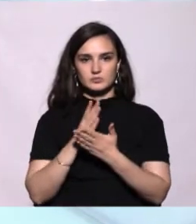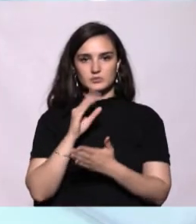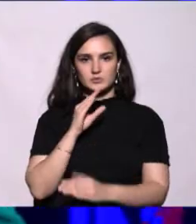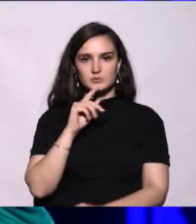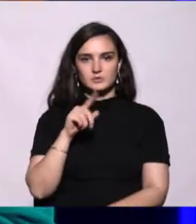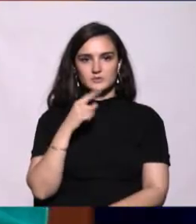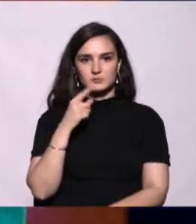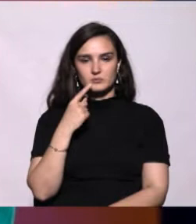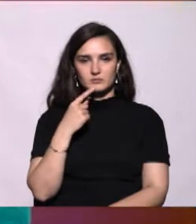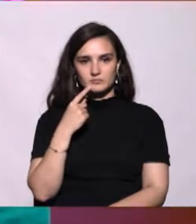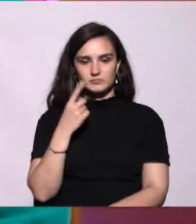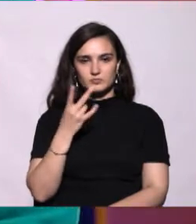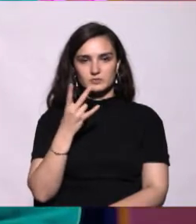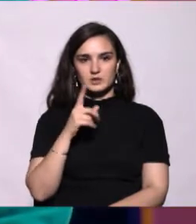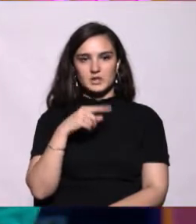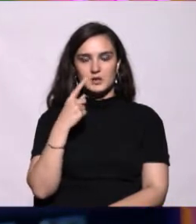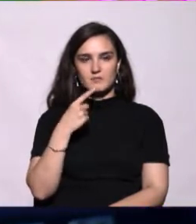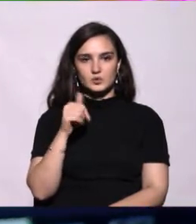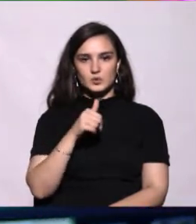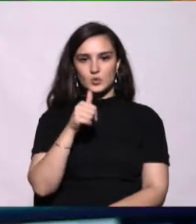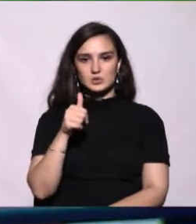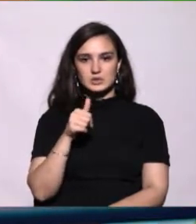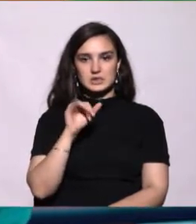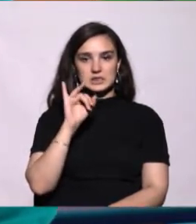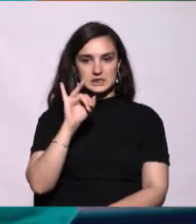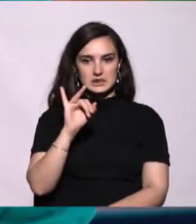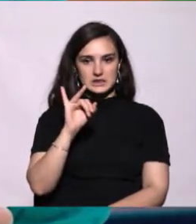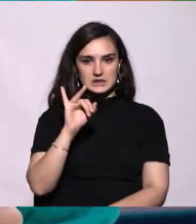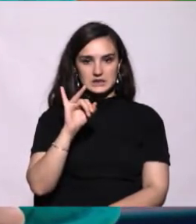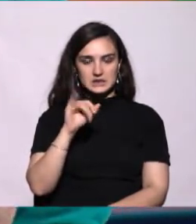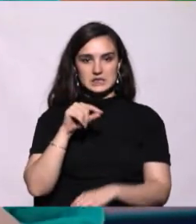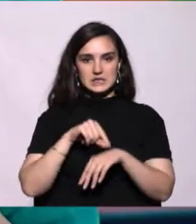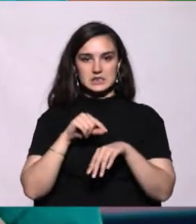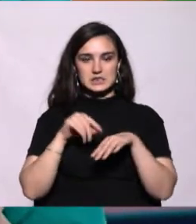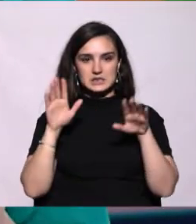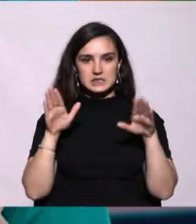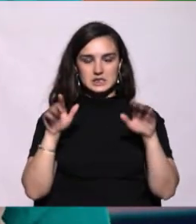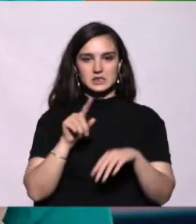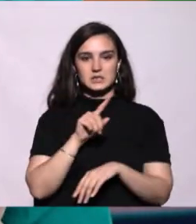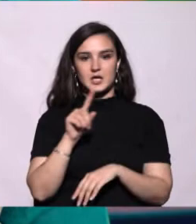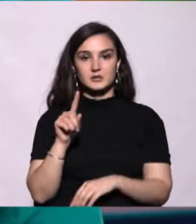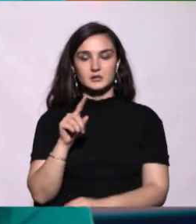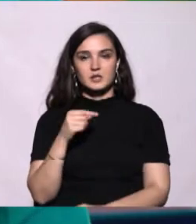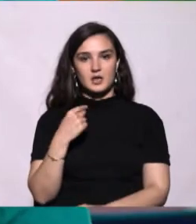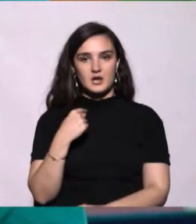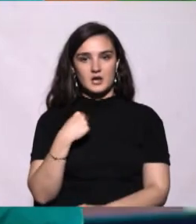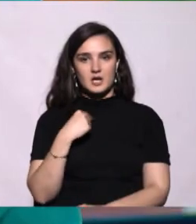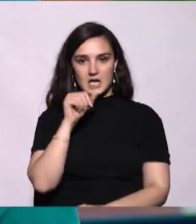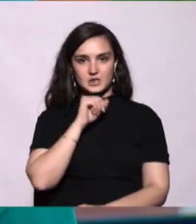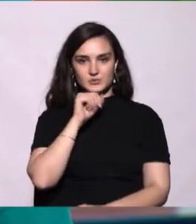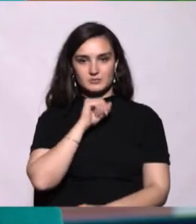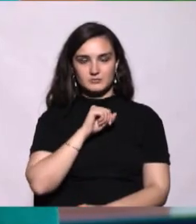როდესაც ვიძახით, ანუ უნდა გამოვთქვათ როგორც e insect or I ice